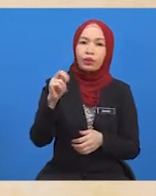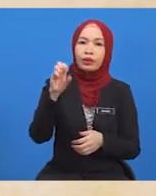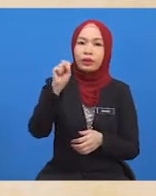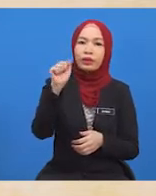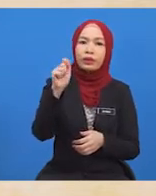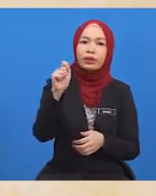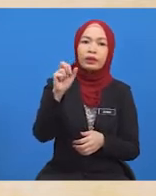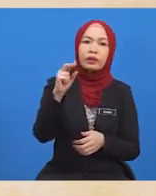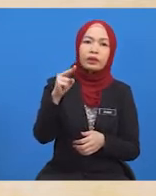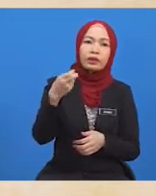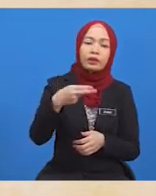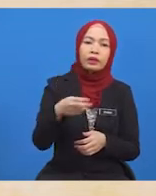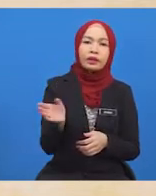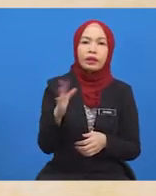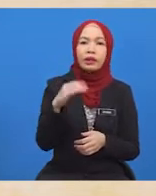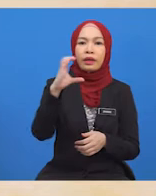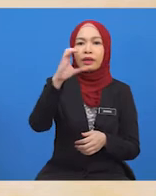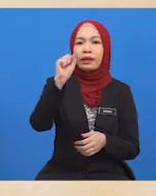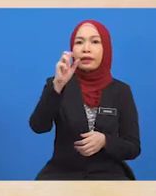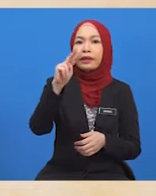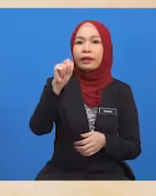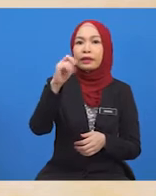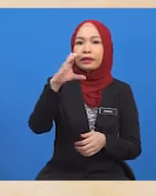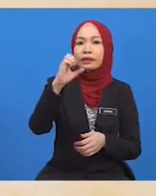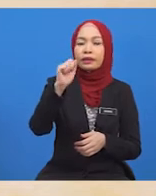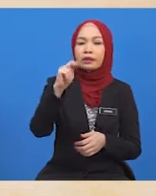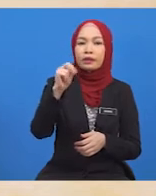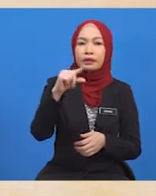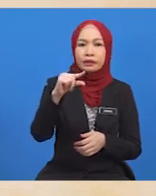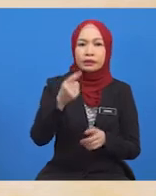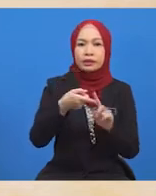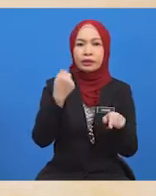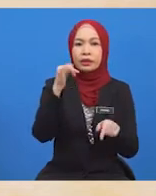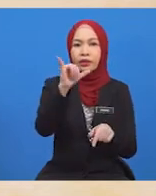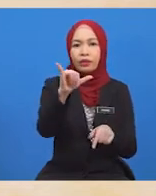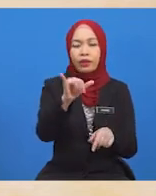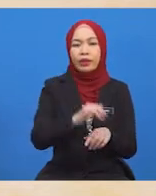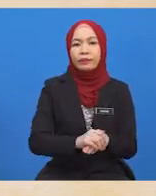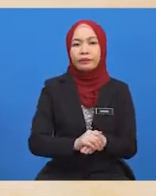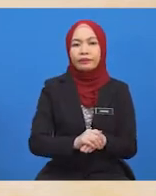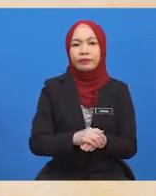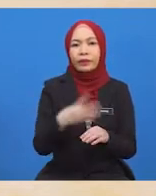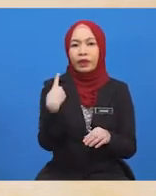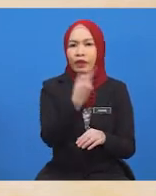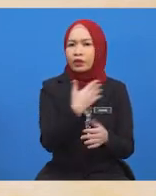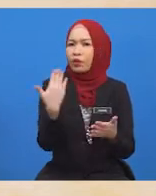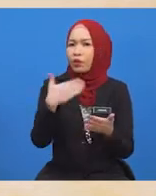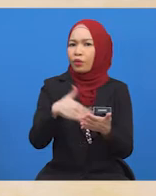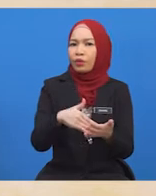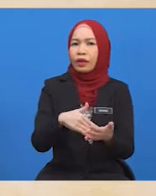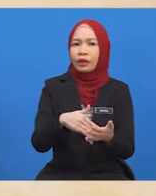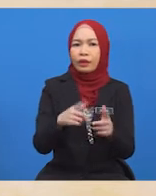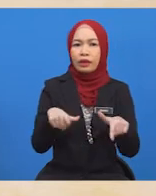dari Y. Lihat paparan ini. Kita ulang semula langkah pertama sehingga